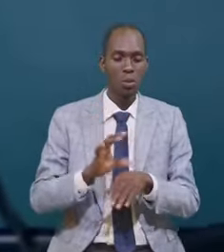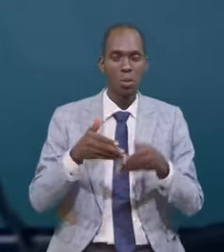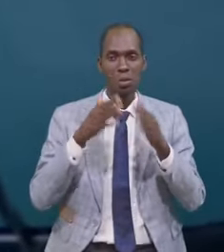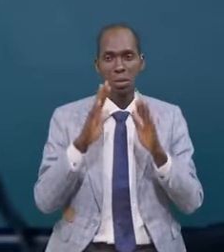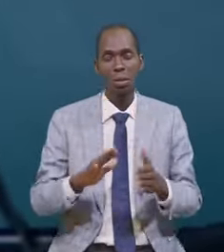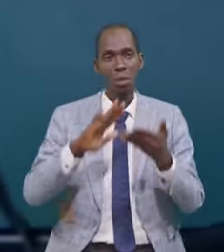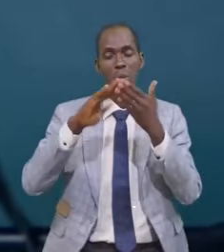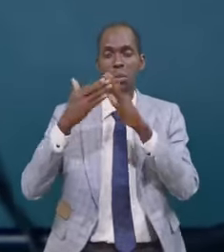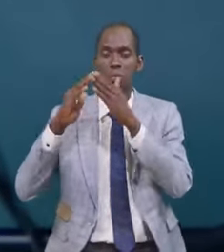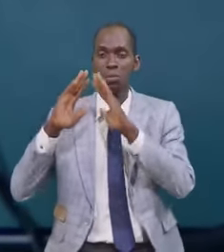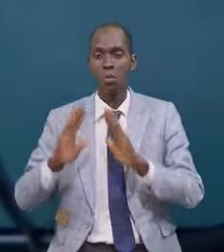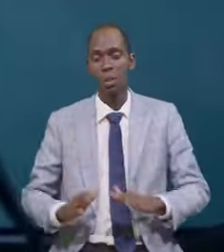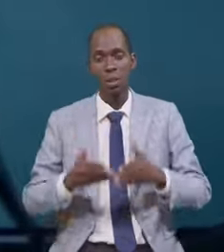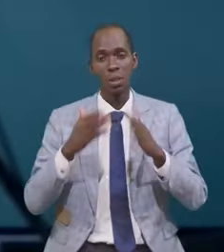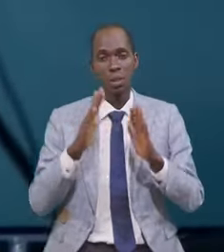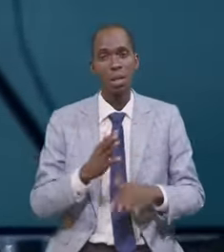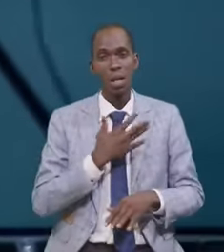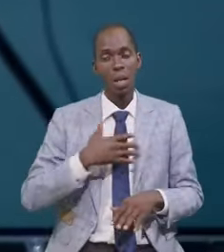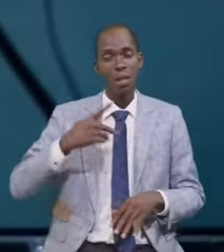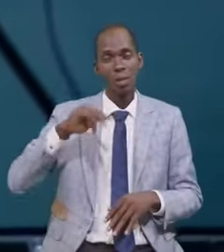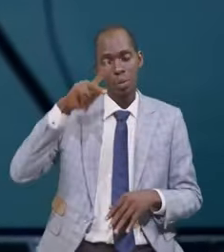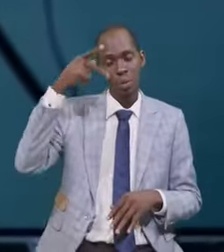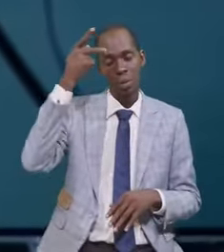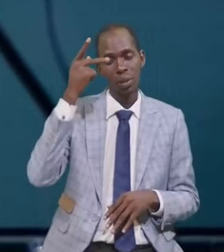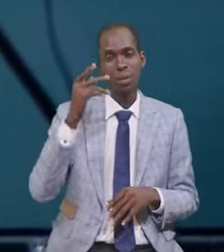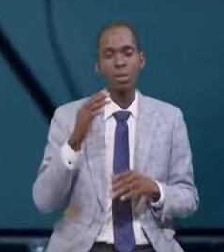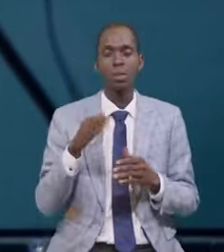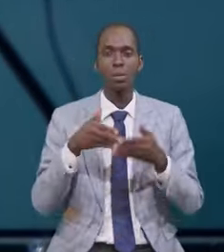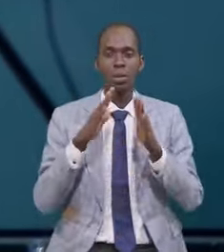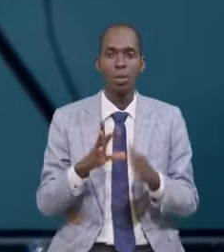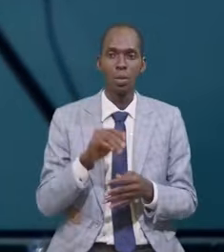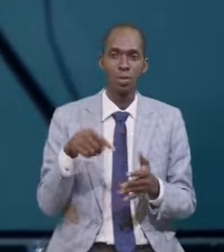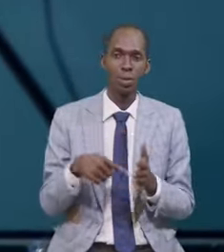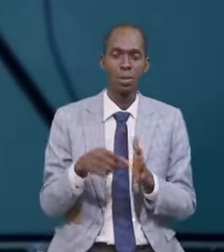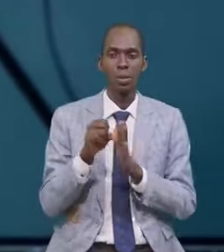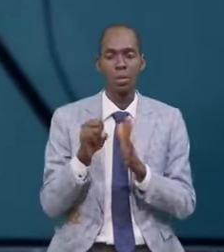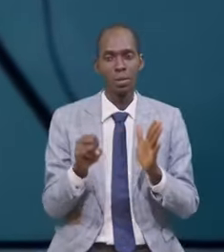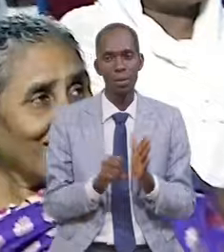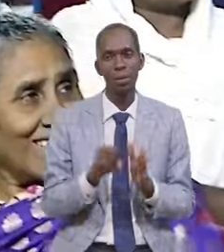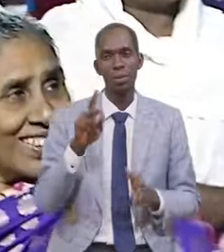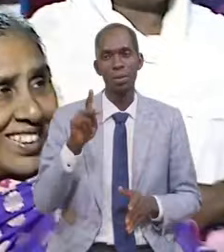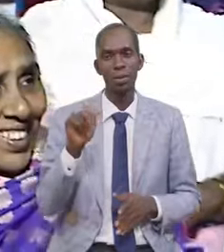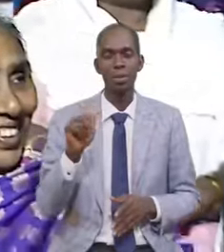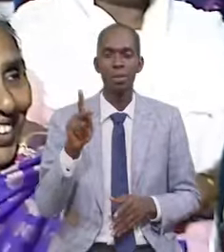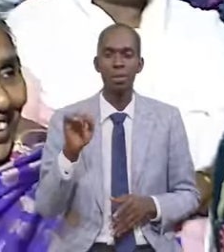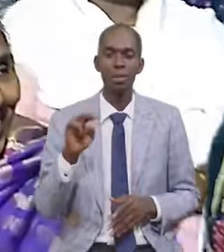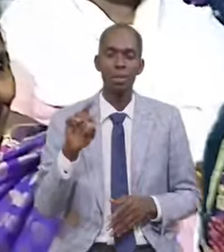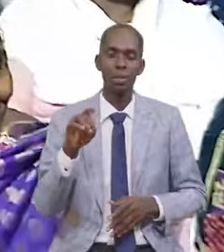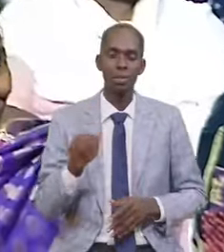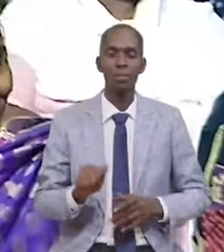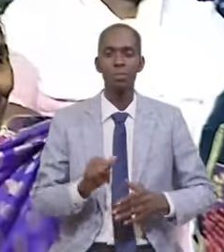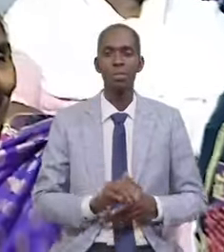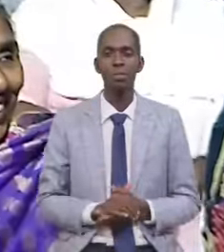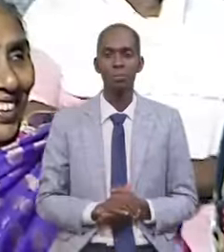and the political leaders of this stage. ఈ యొక్క రాష్ట్రానికి సంబంధించిన క్రైస్తవ నాయకులు, సమాజ నాయకులు,